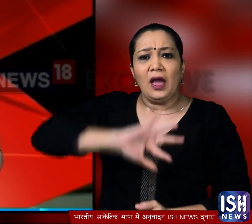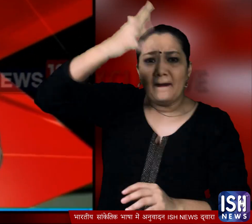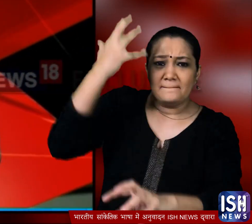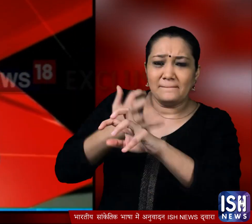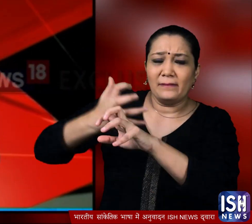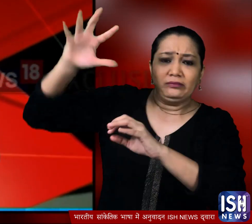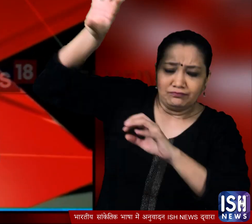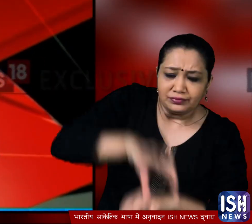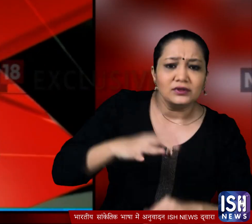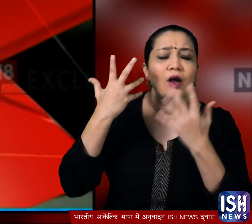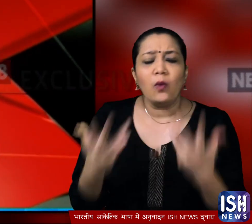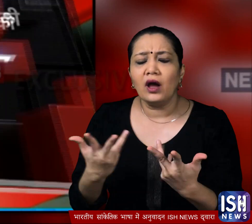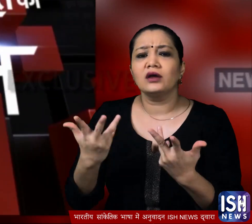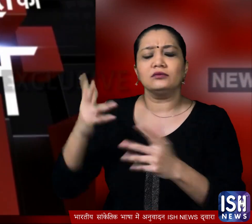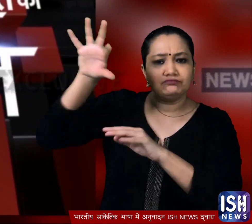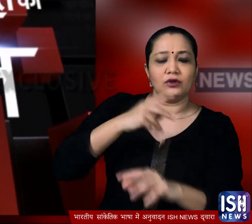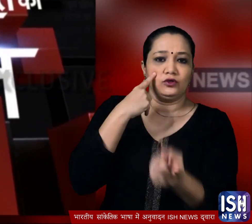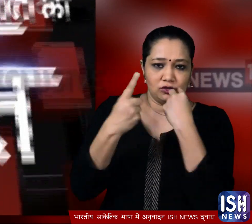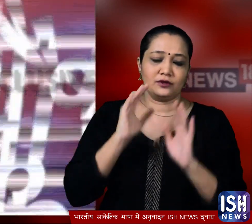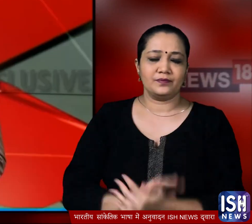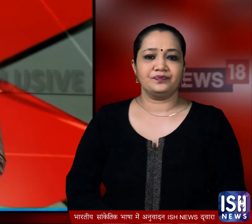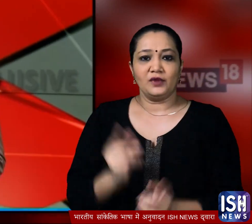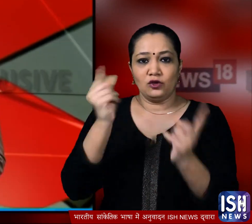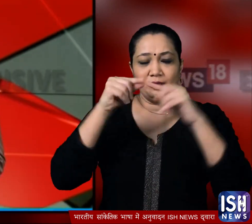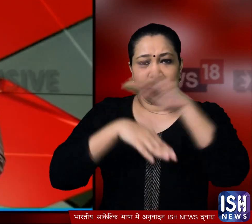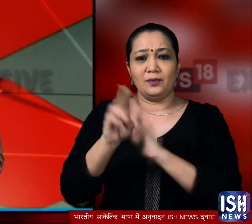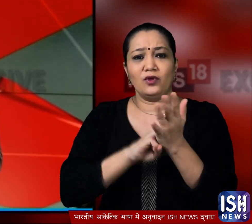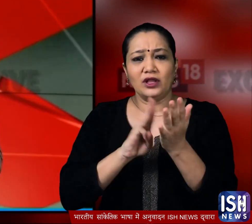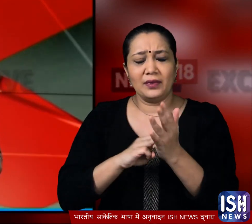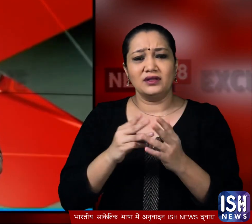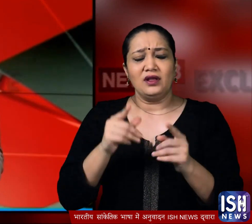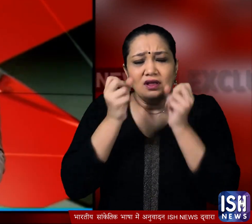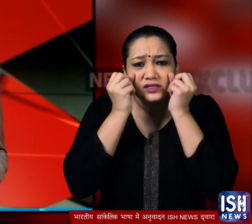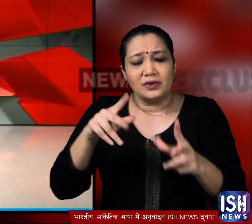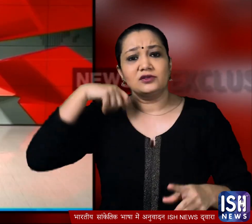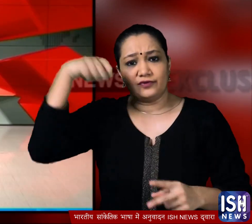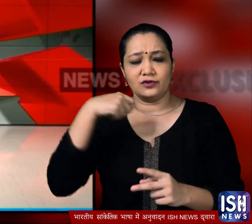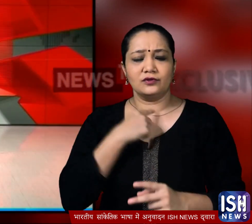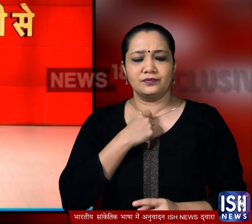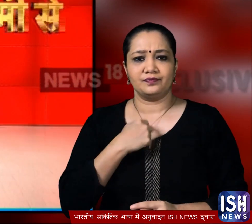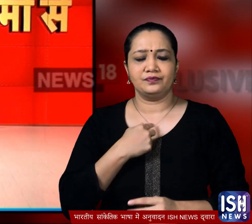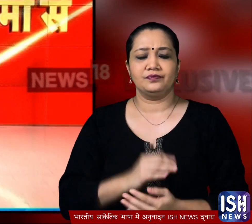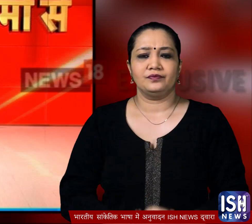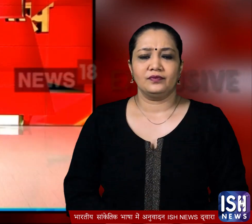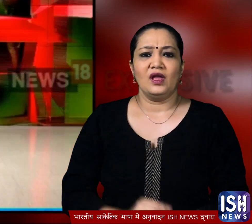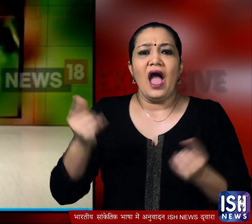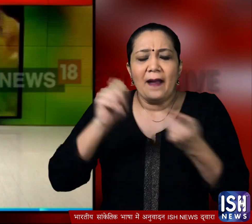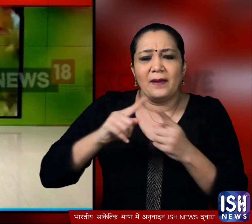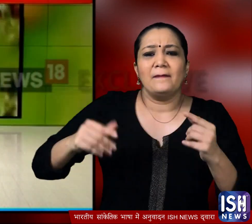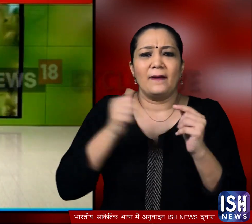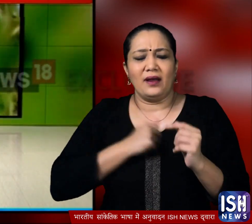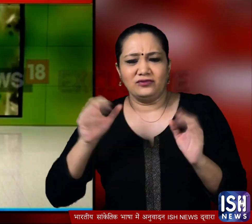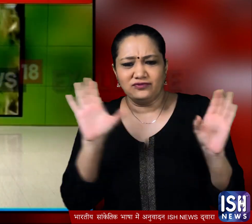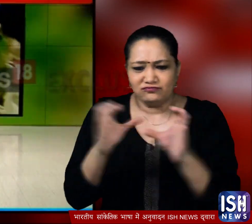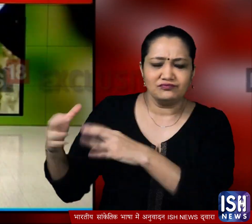कि मिट्टी और चट्टान गिरने की वजह क्या थी। उत्तर प्रदेश के मुरादाबाद से एक दिल दहला देने वाला वीडियो सामने आया। वहां आपसी विवाद में